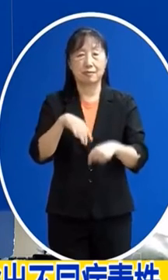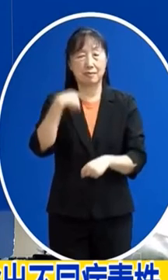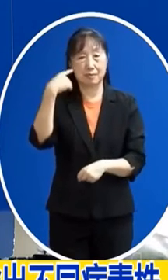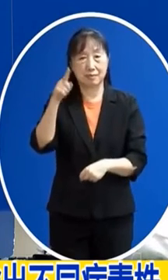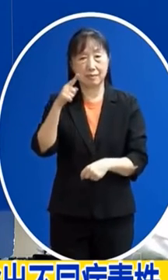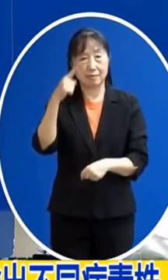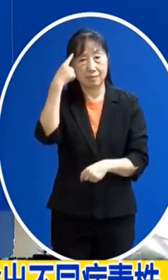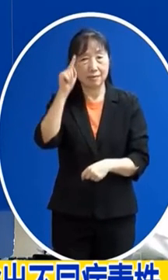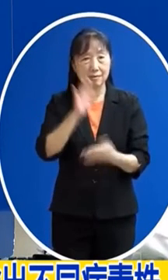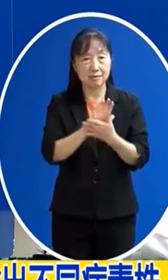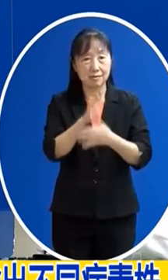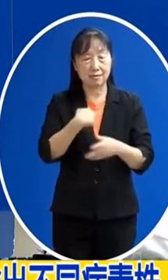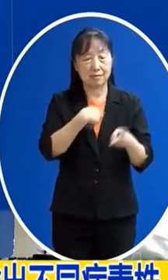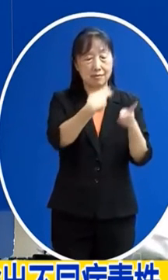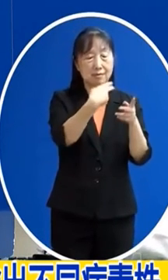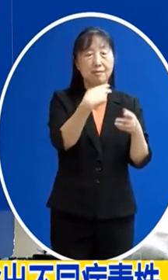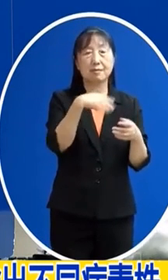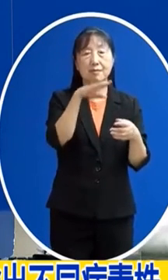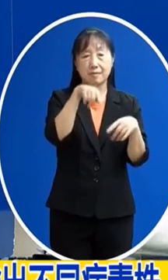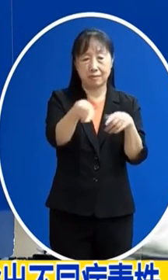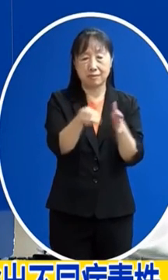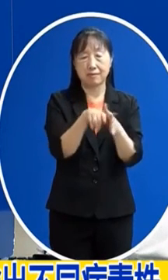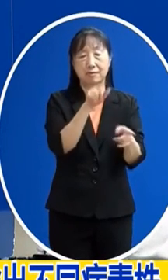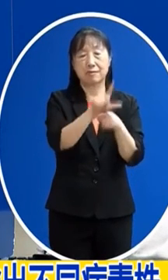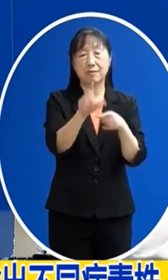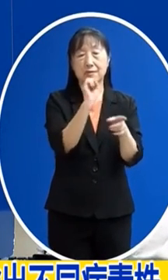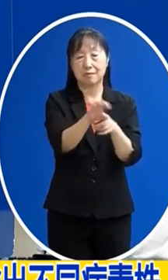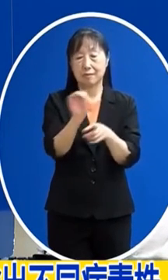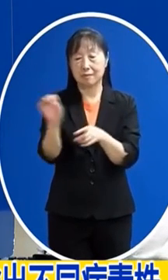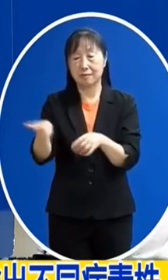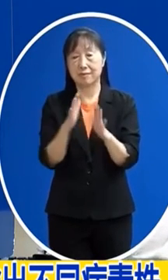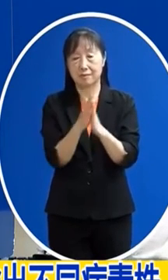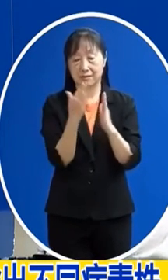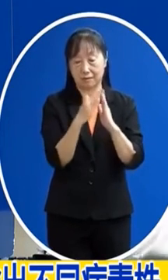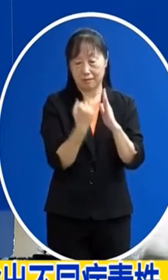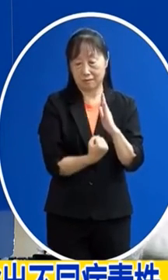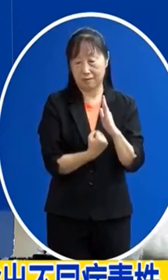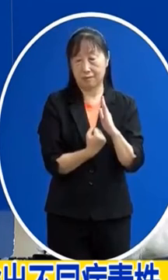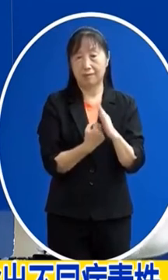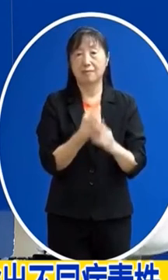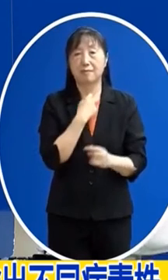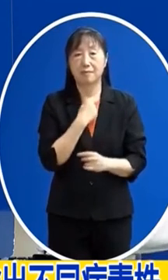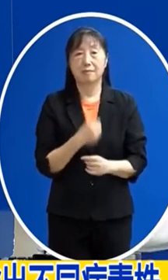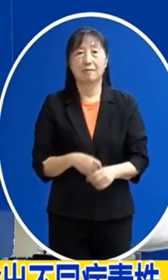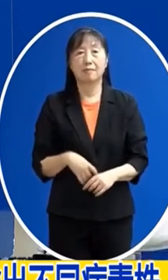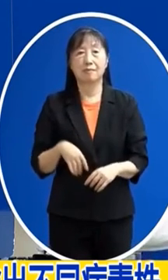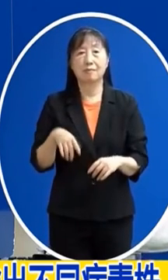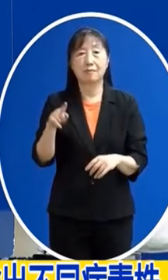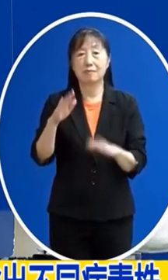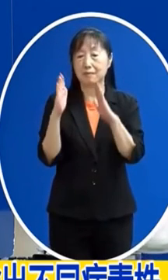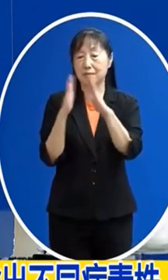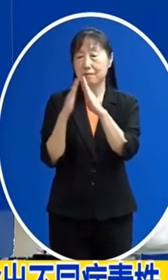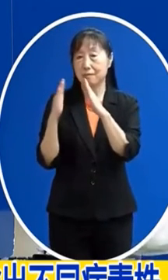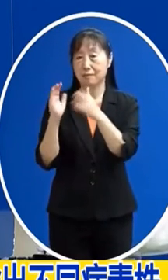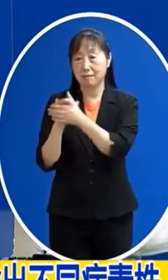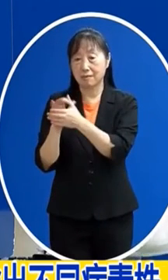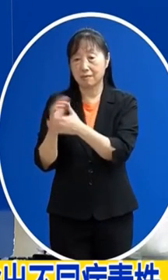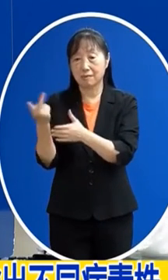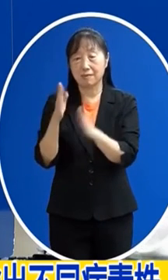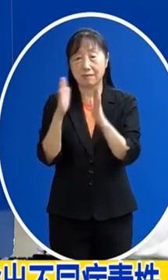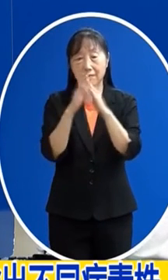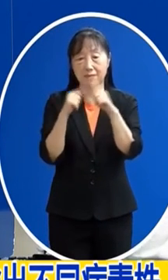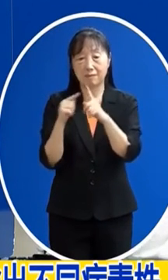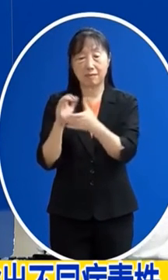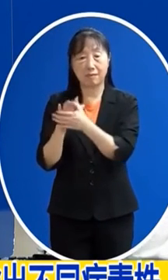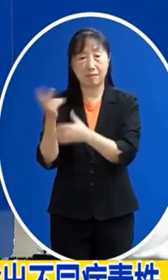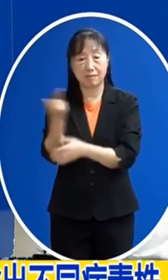有收到这个阳性的报告，转为这个居家照护。那两个。这个亲友的部分事实上后续